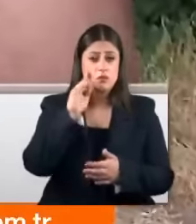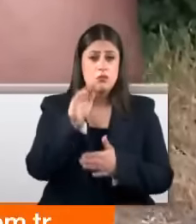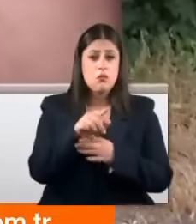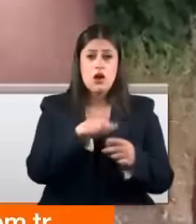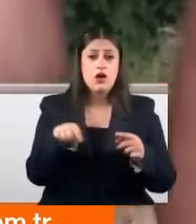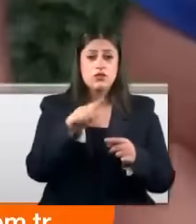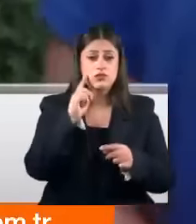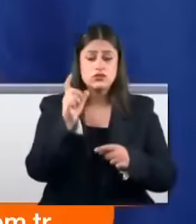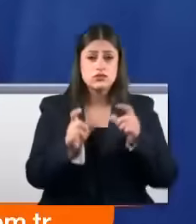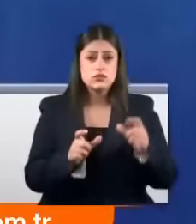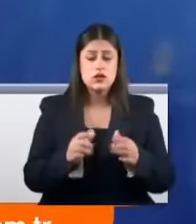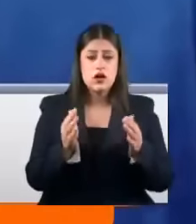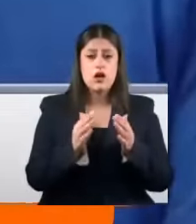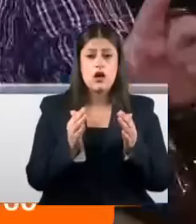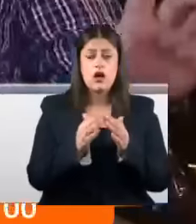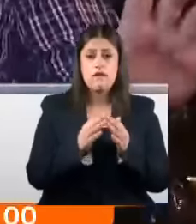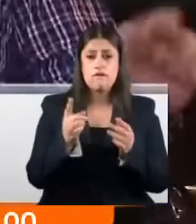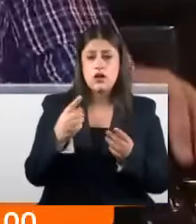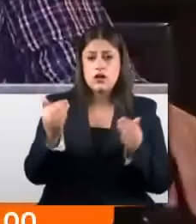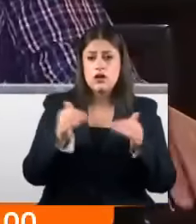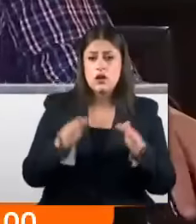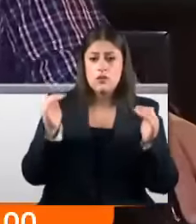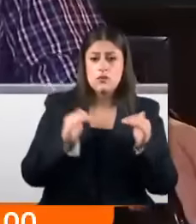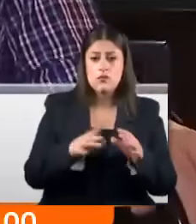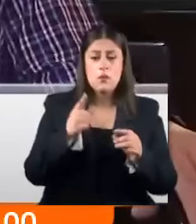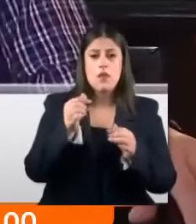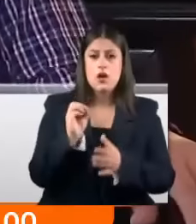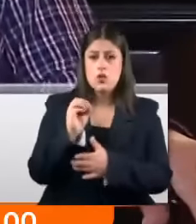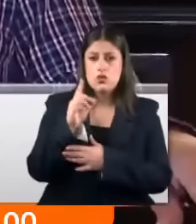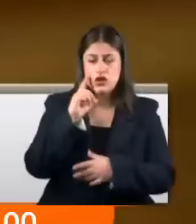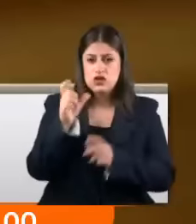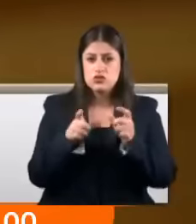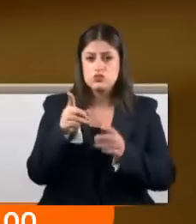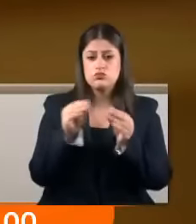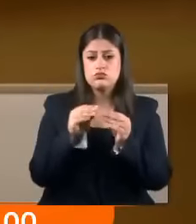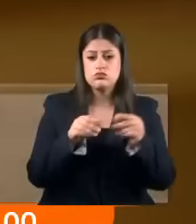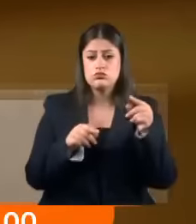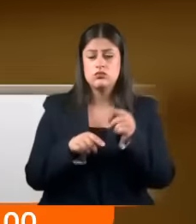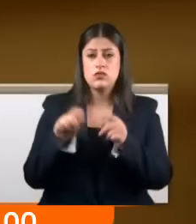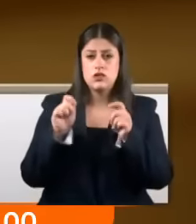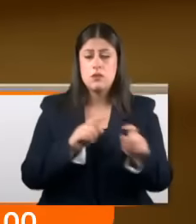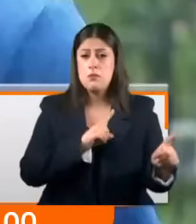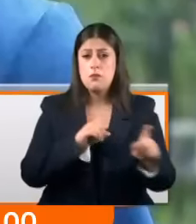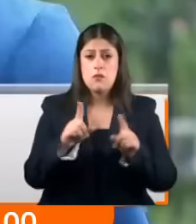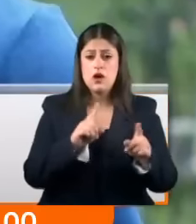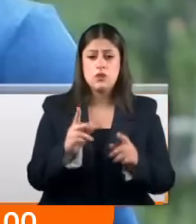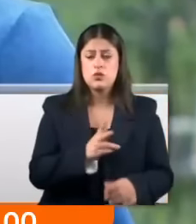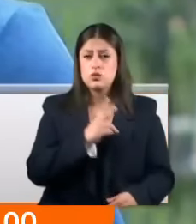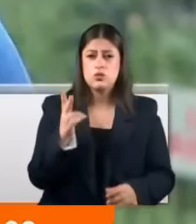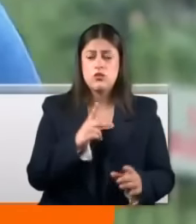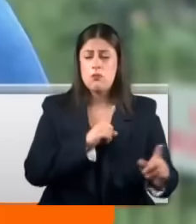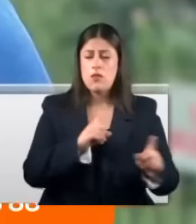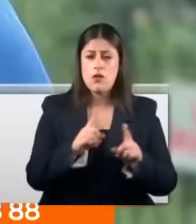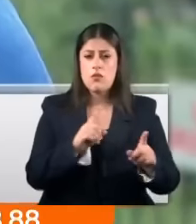ellerine ulaşmayınca parayı gönderdikleri kişileri suçladı. Adliyelerde yüzlerce dava açıldı. Beni telefondan biri